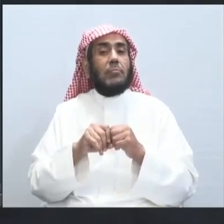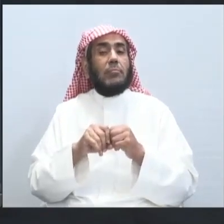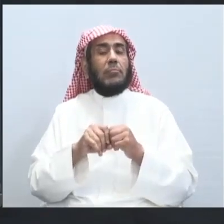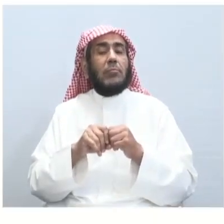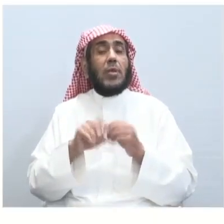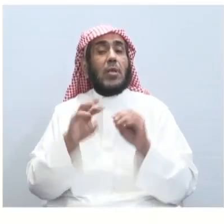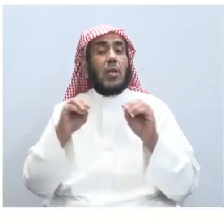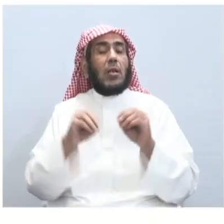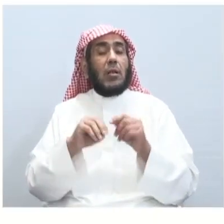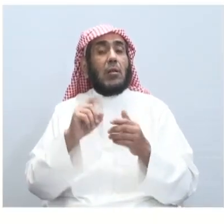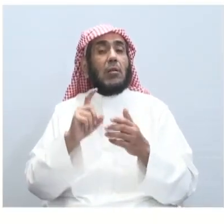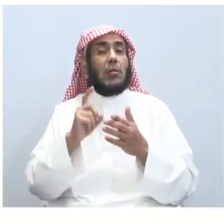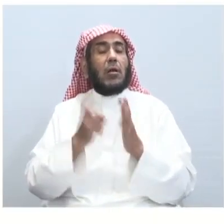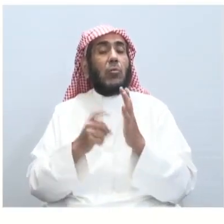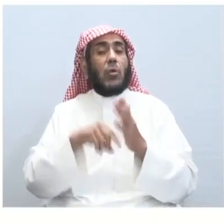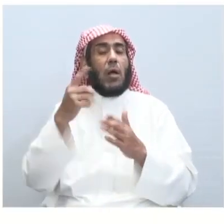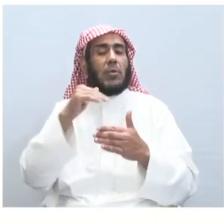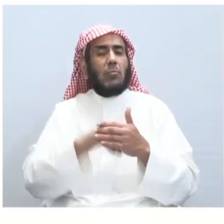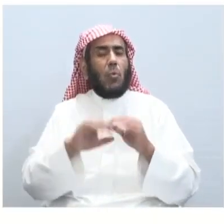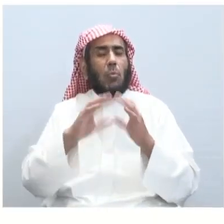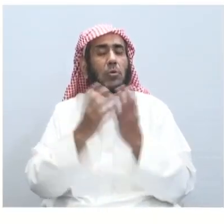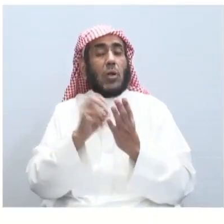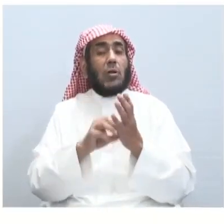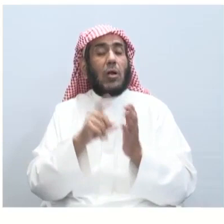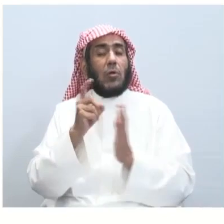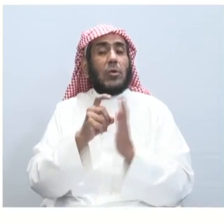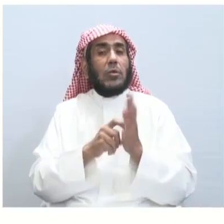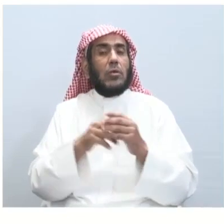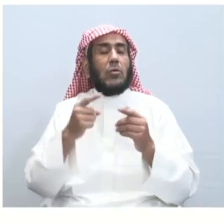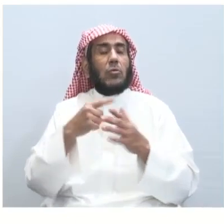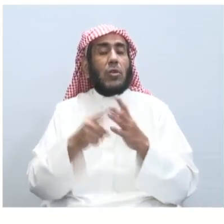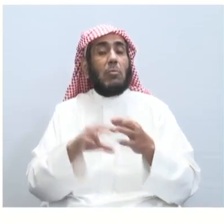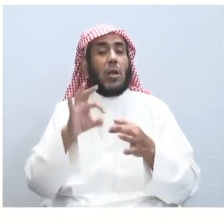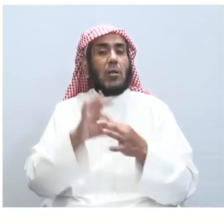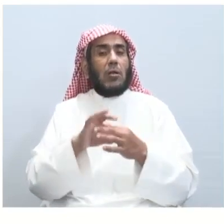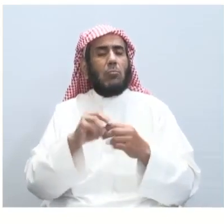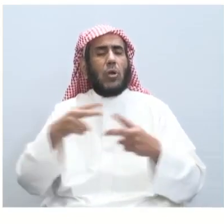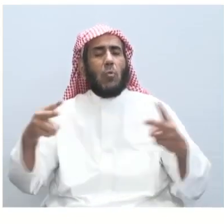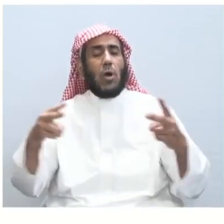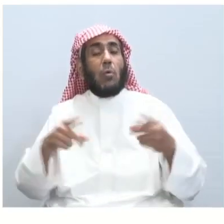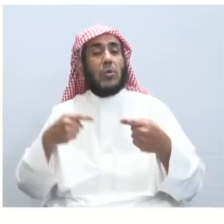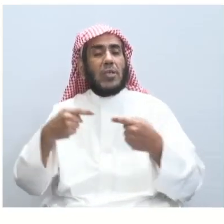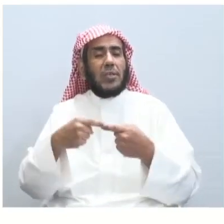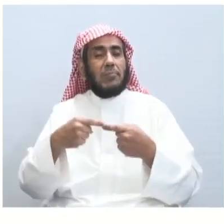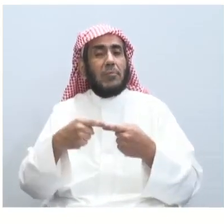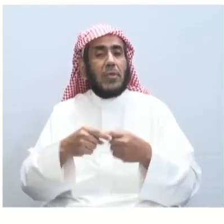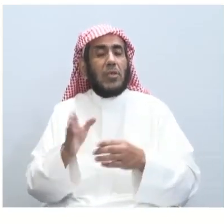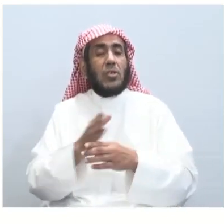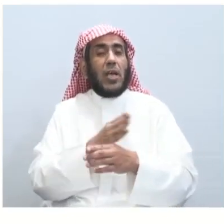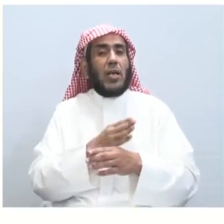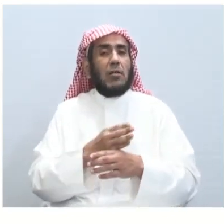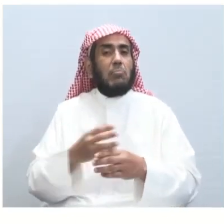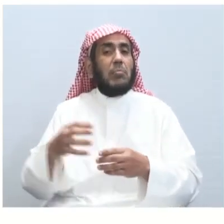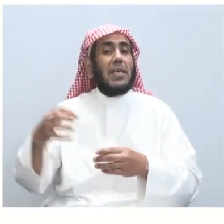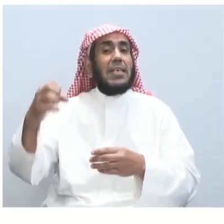ذكرنا ان قانون العام الداخلي مجموعه القواعد القانونيه تنظم العلاقات المتنوعه والمتصله جانب السياده